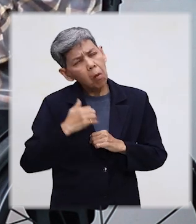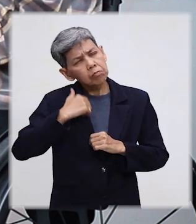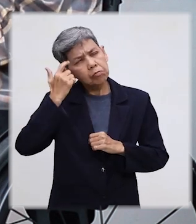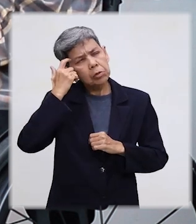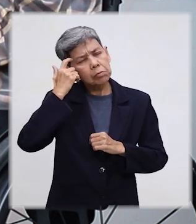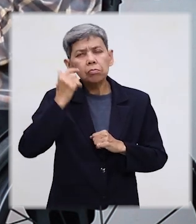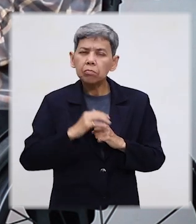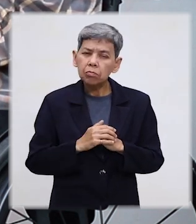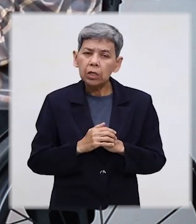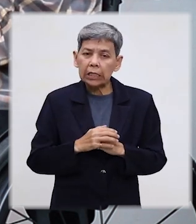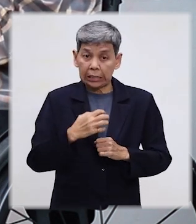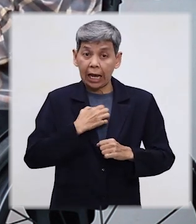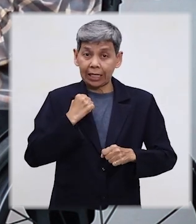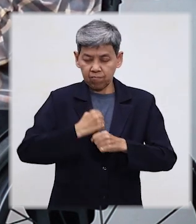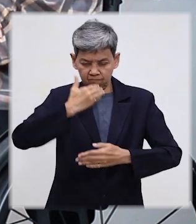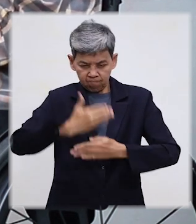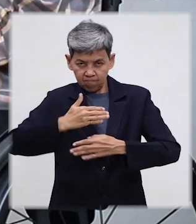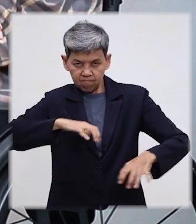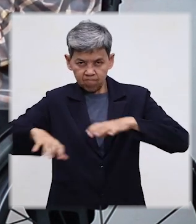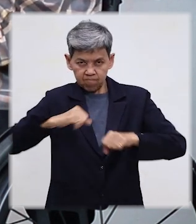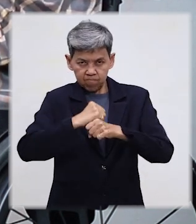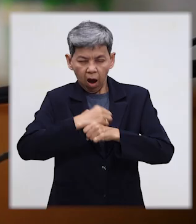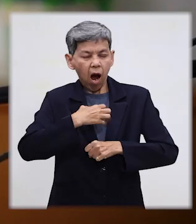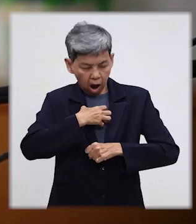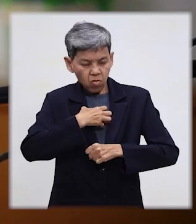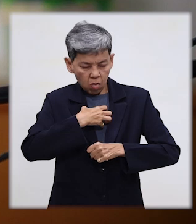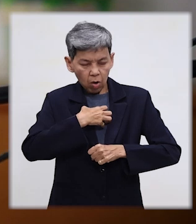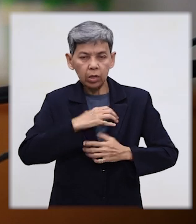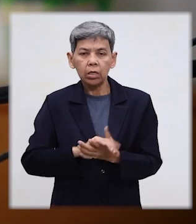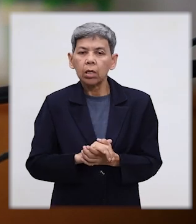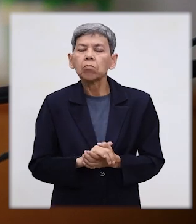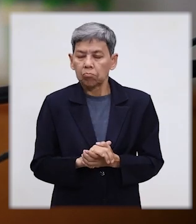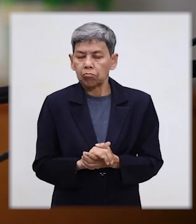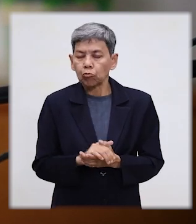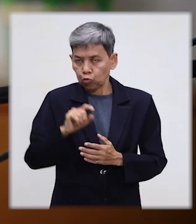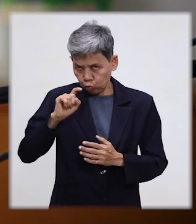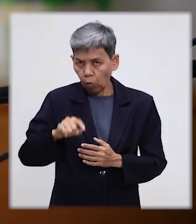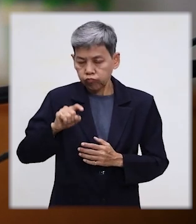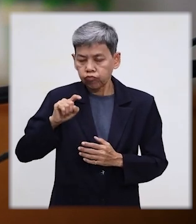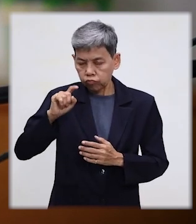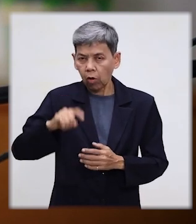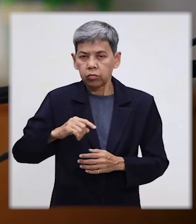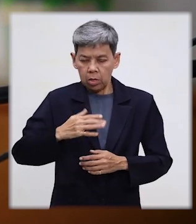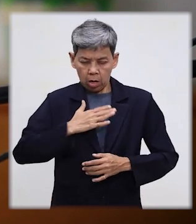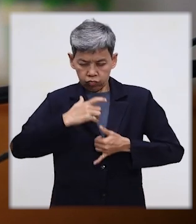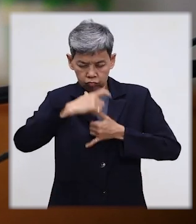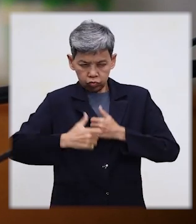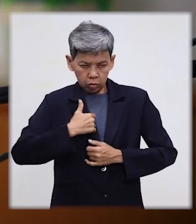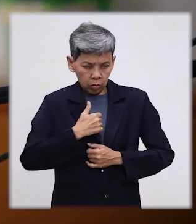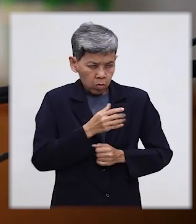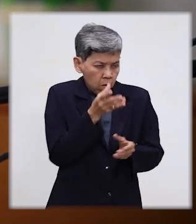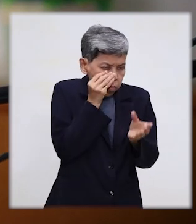าถ้าอยากเป็นผู้กำกับอะผมคิดว่าอันนี้คือสิ่งหนึ่งที่ผู้กำกับน่า